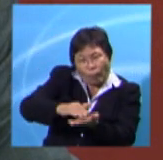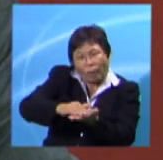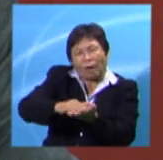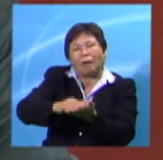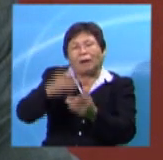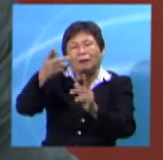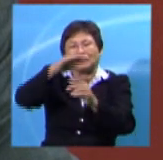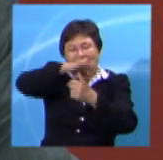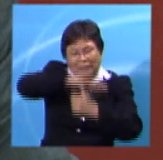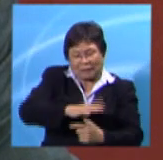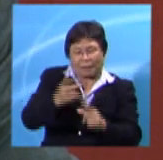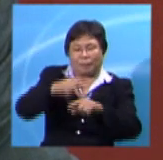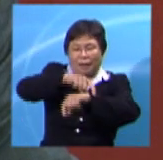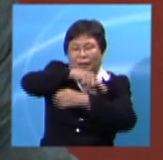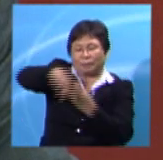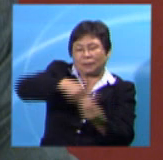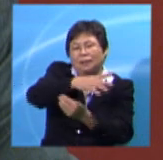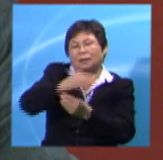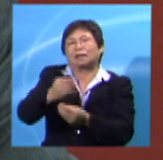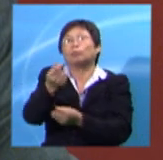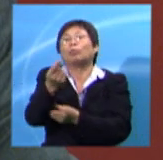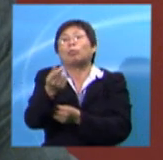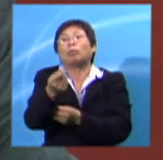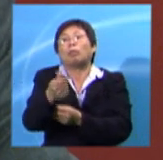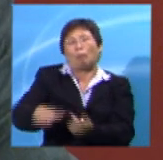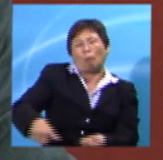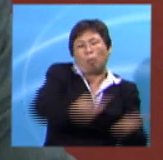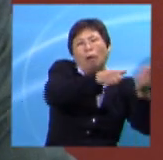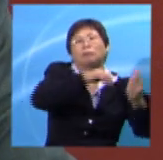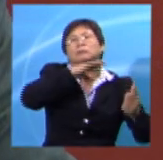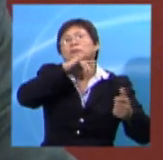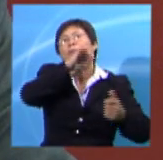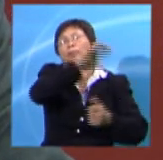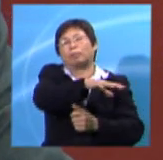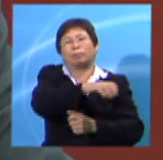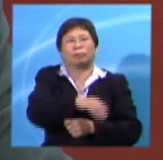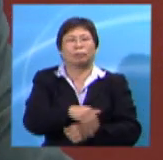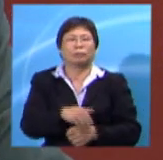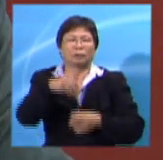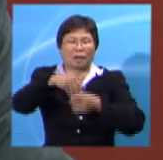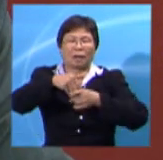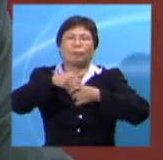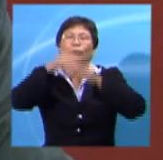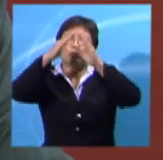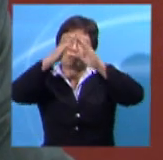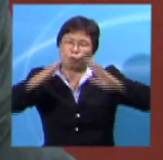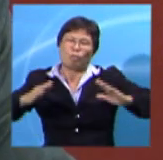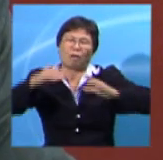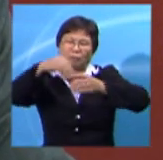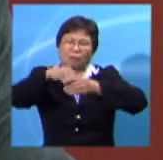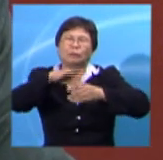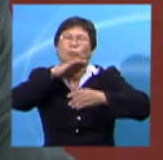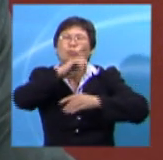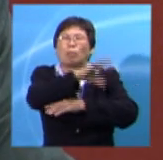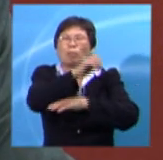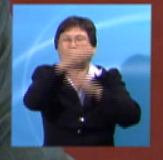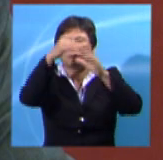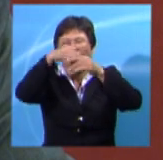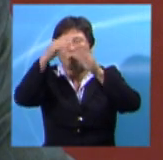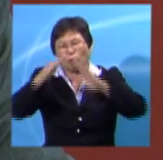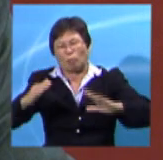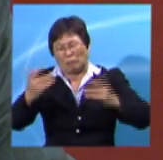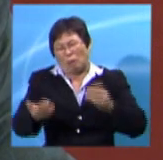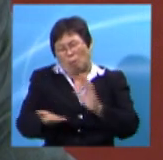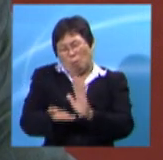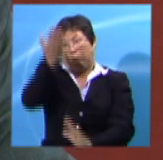sekitar dan juga kos untuk melupuskan sampah sisa domestik di negara kita ni yang agak meningkat